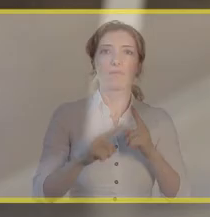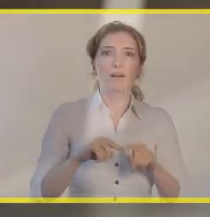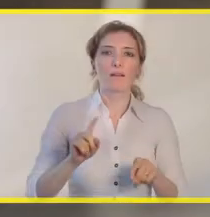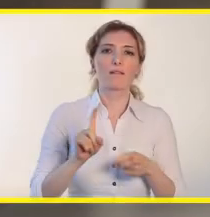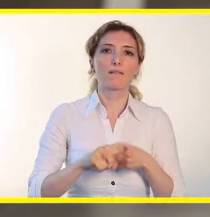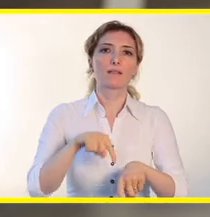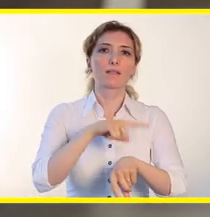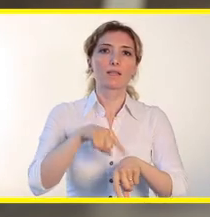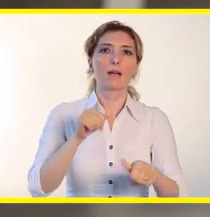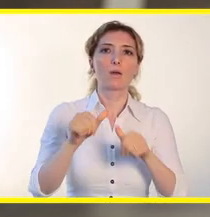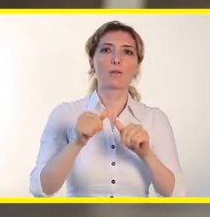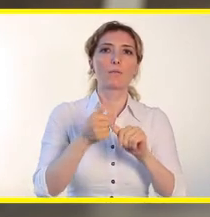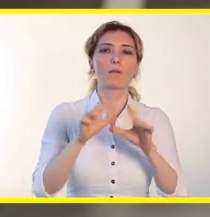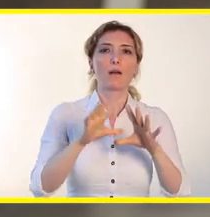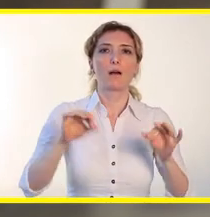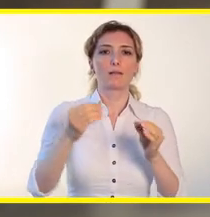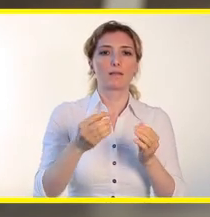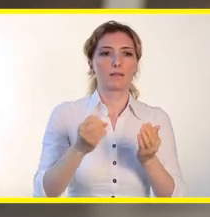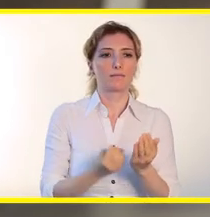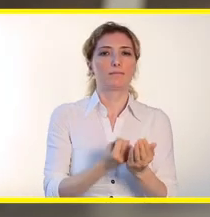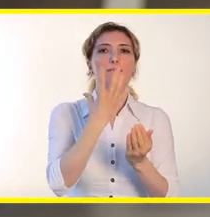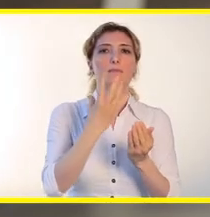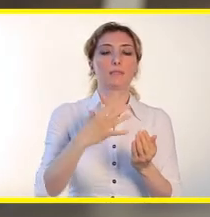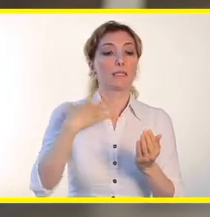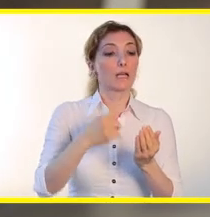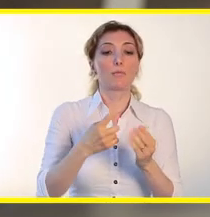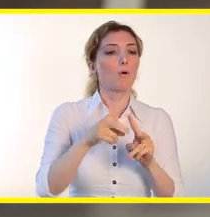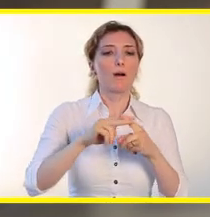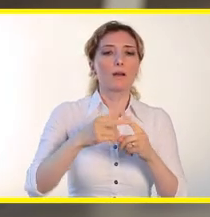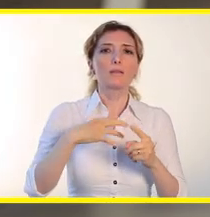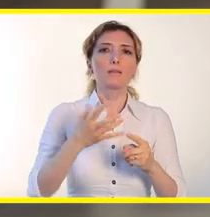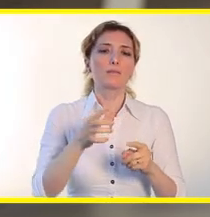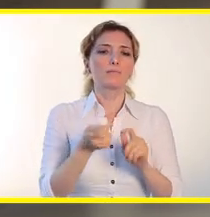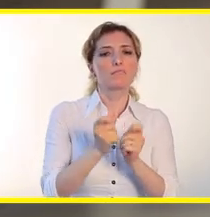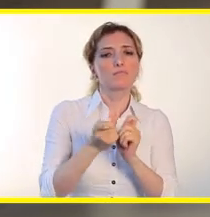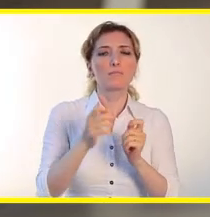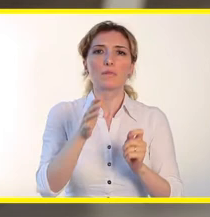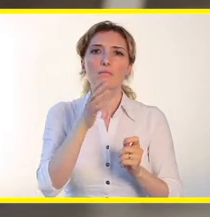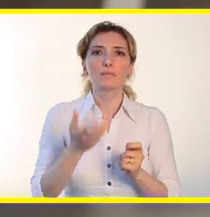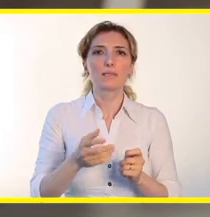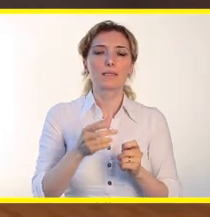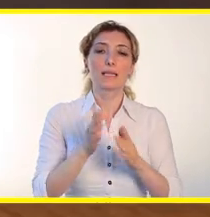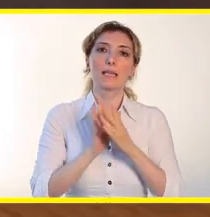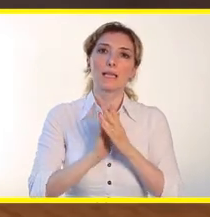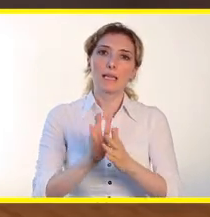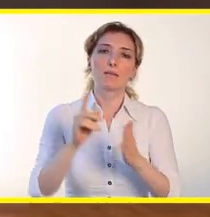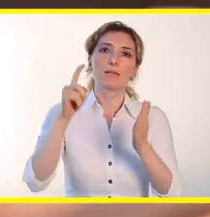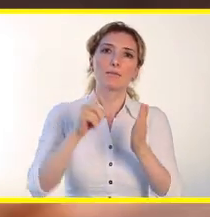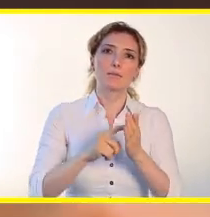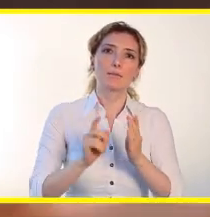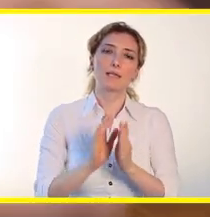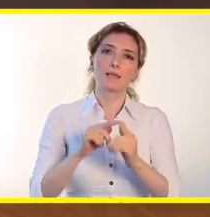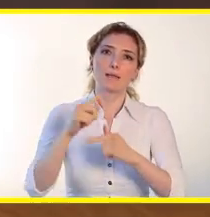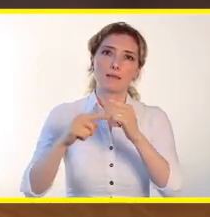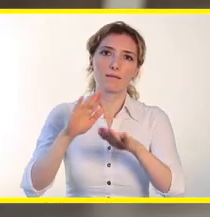Tarih ve saat otomatik ayarlı olarak gelecektir. Dilerseniz bu ayarları değiştirebilirsiniz. İleri tuşuna basarak devam